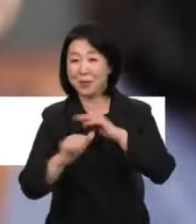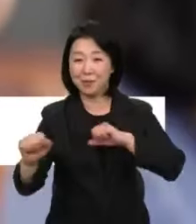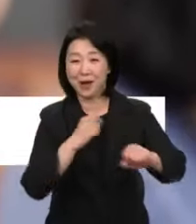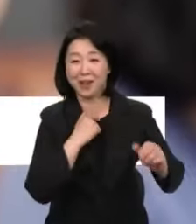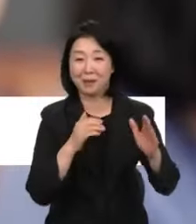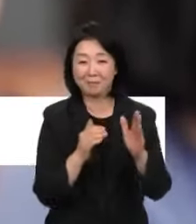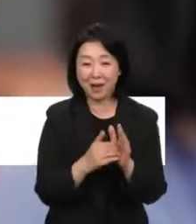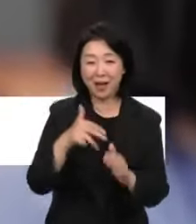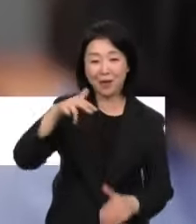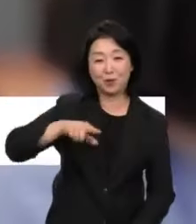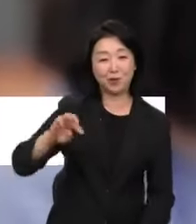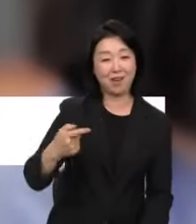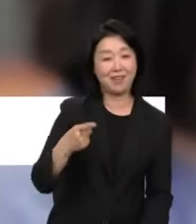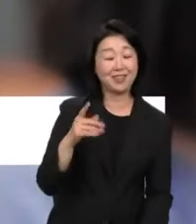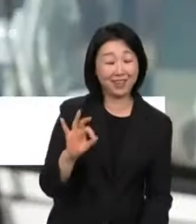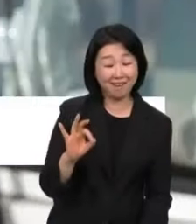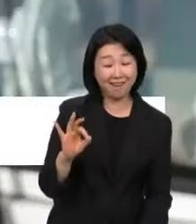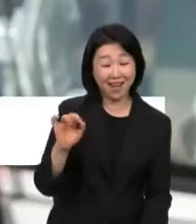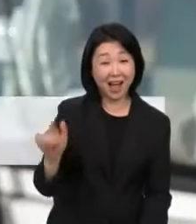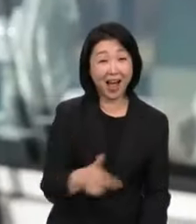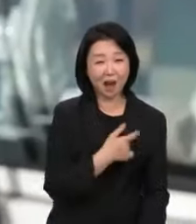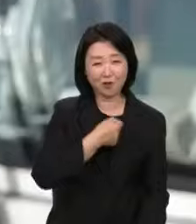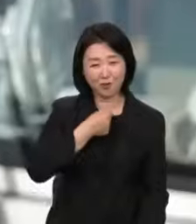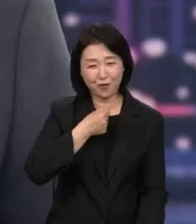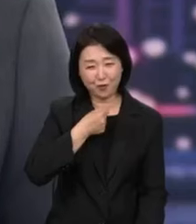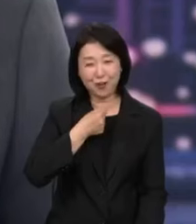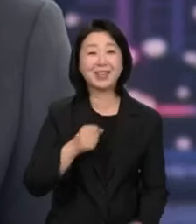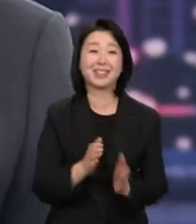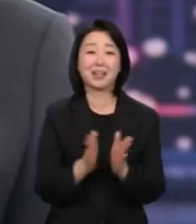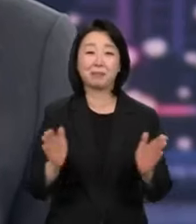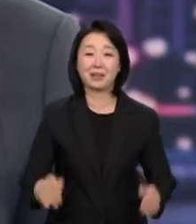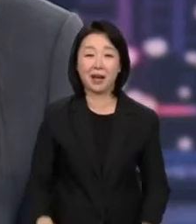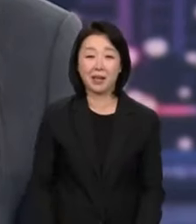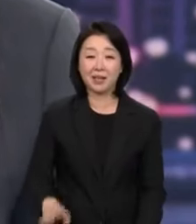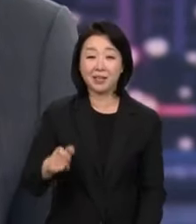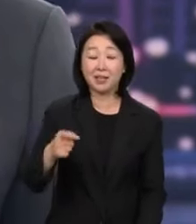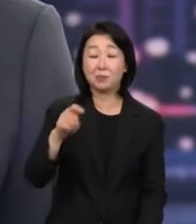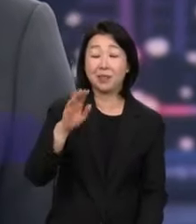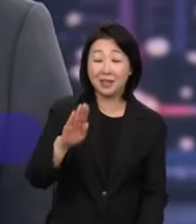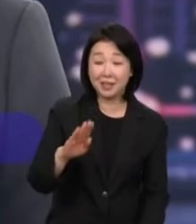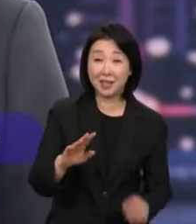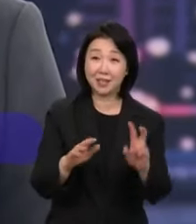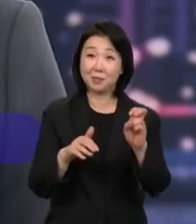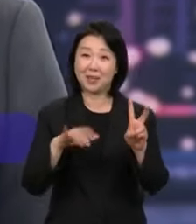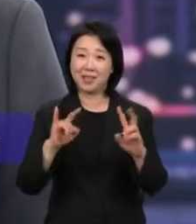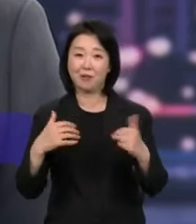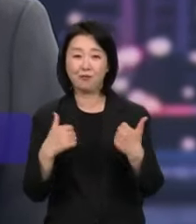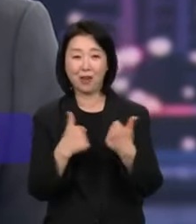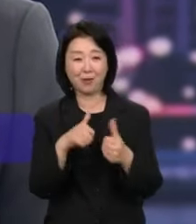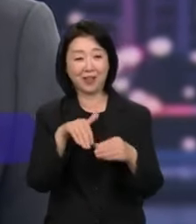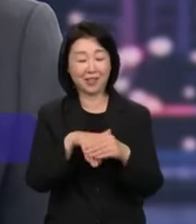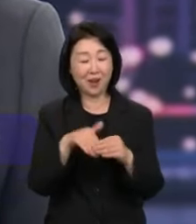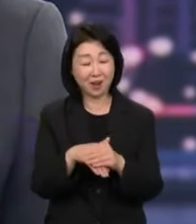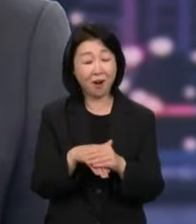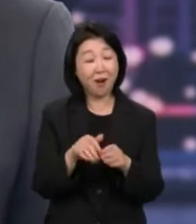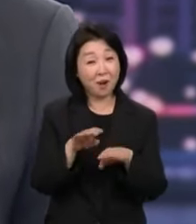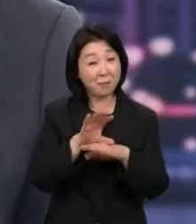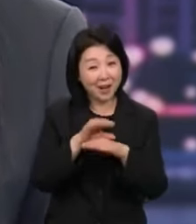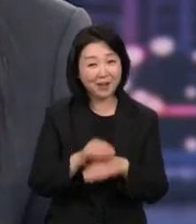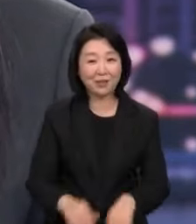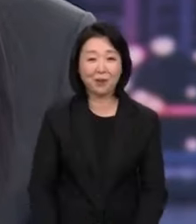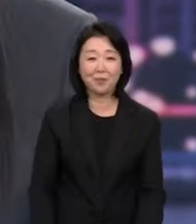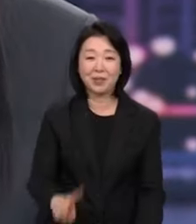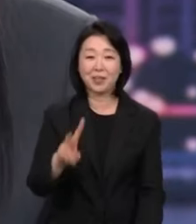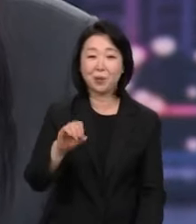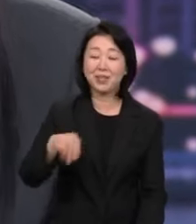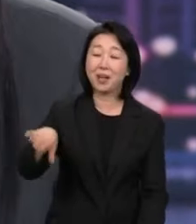배우 주현영 씨가 1일 앵커로 출격합니다. JTBC 제22대 국회의원 선거 개표 방송